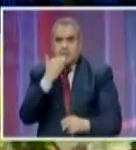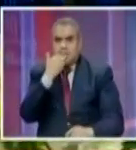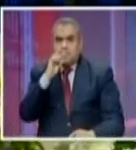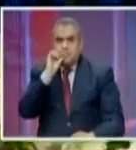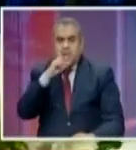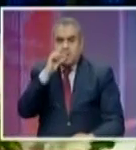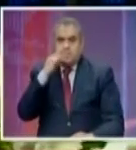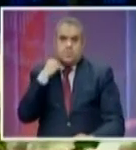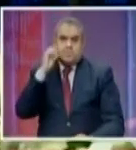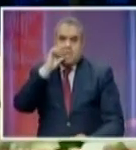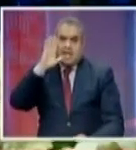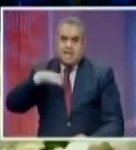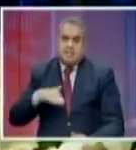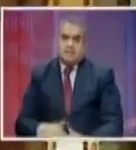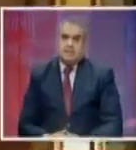عادل عبد الحافظ.